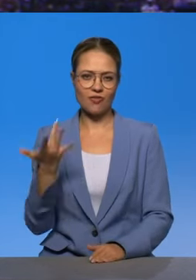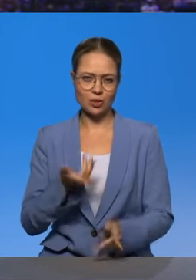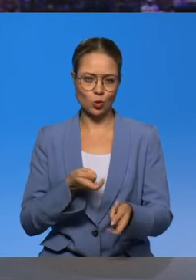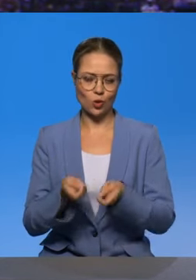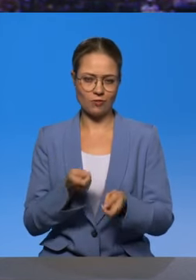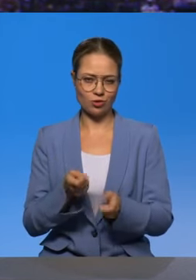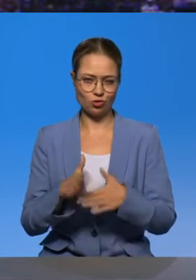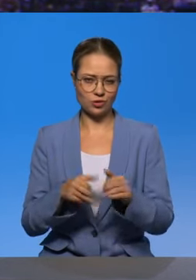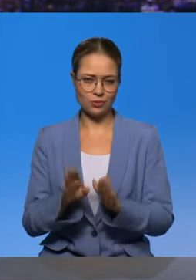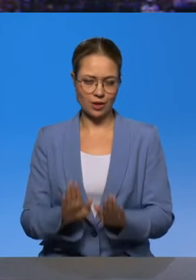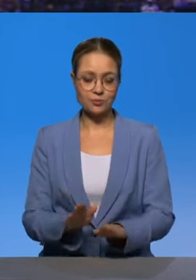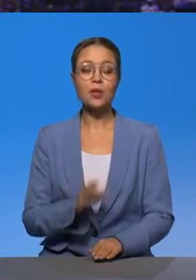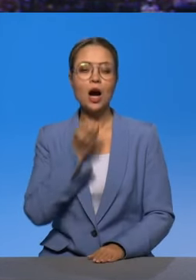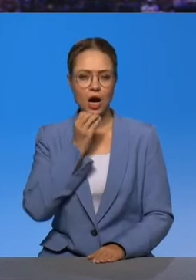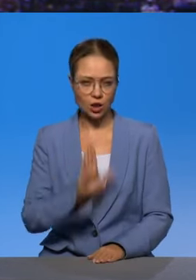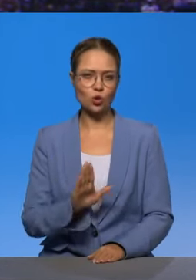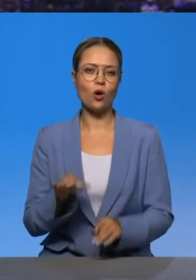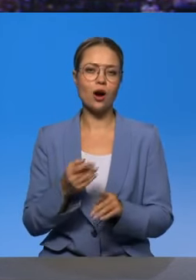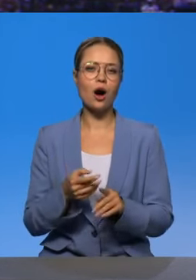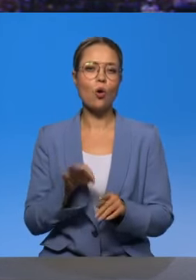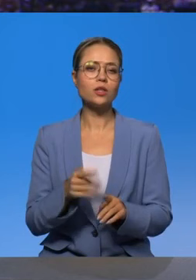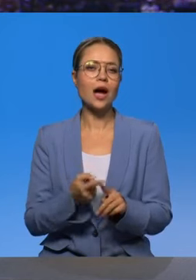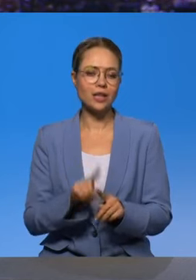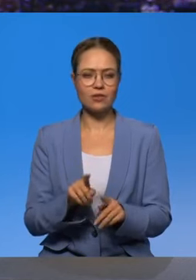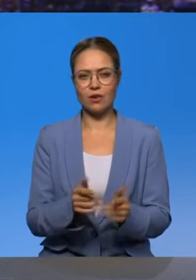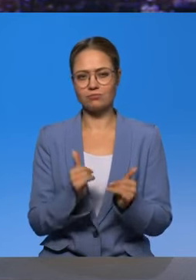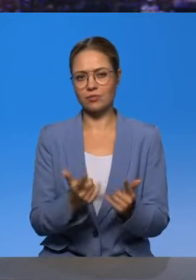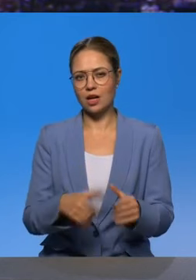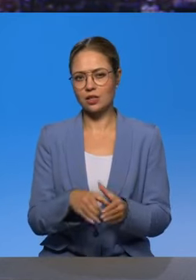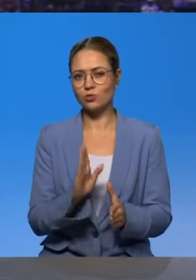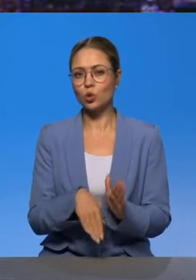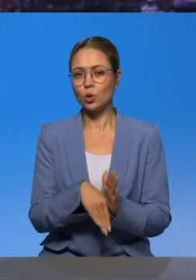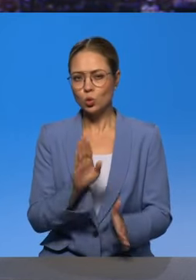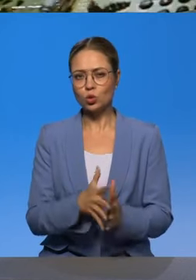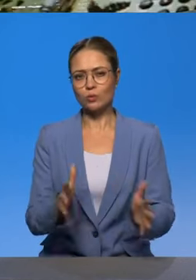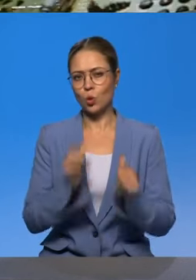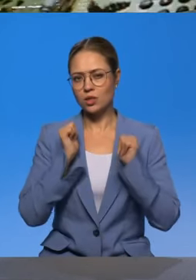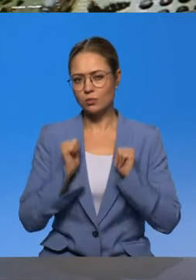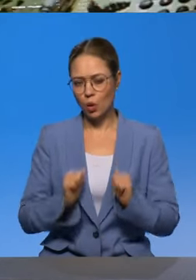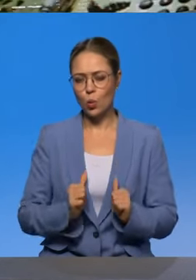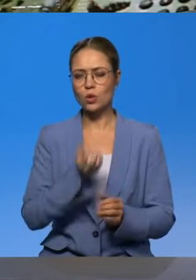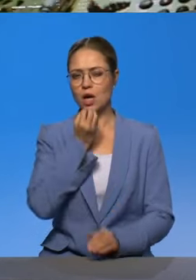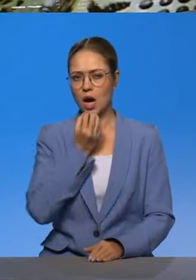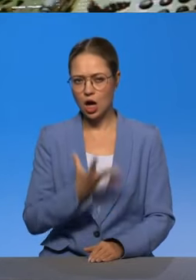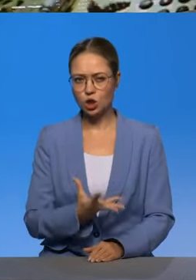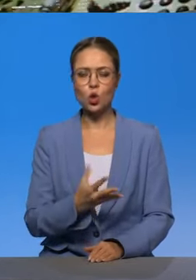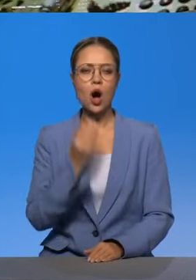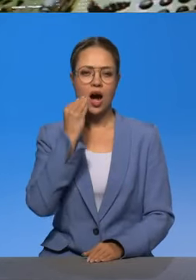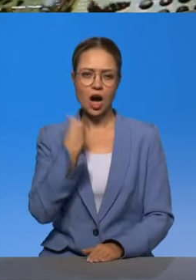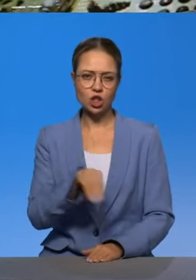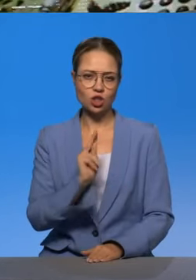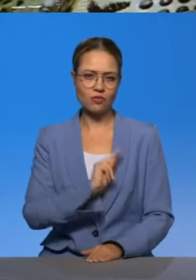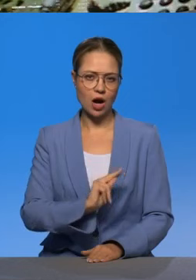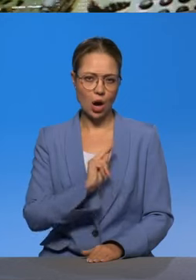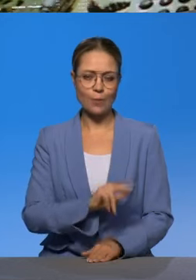хорошо, допустим, от этого коллективу будет лучше, вот им будет спокойнее, да, а качество работы персонала улучшится, а